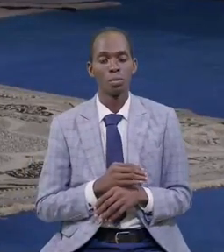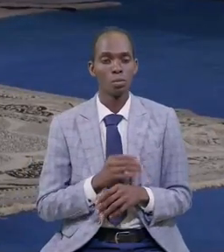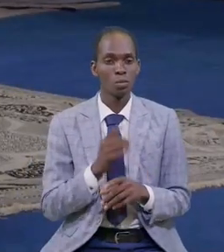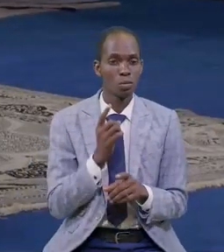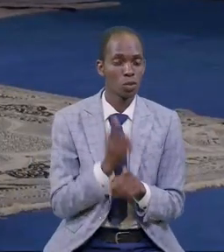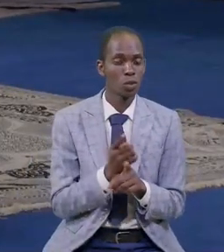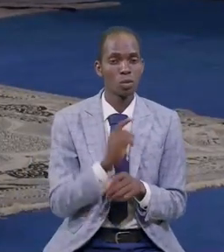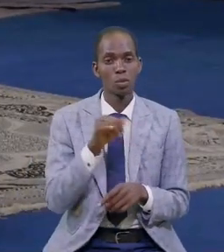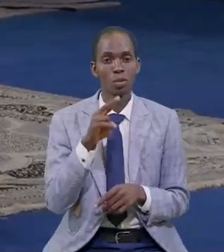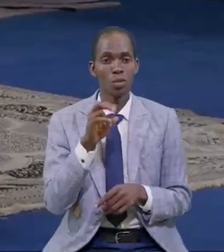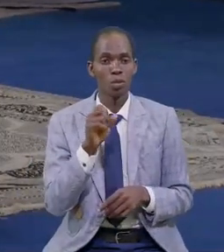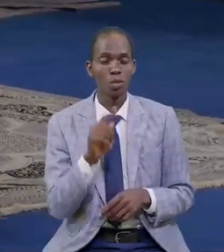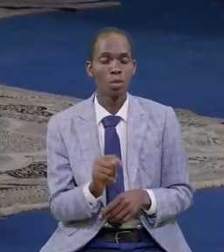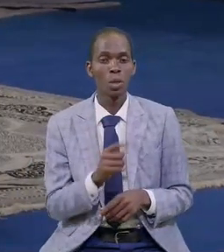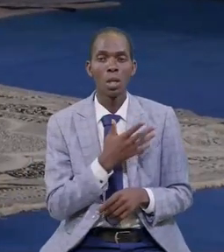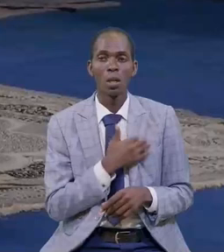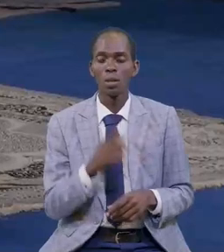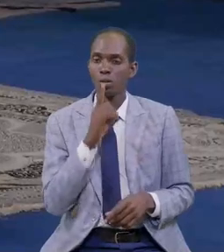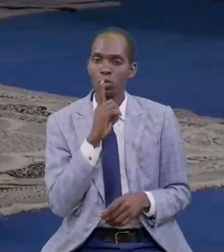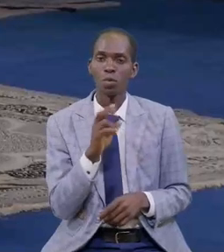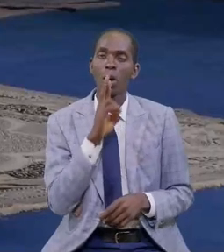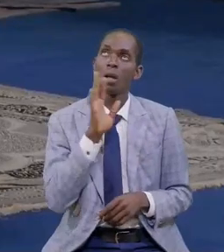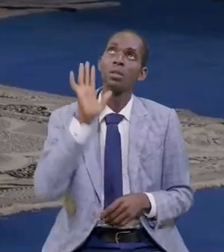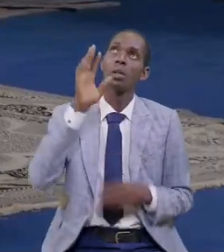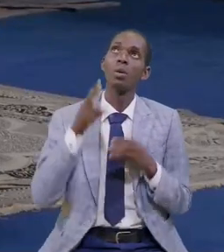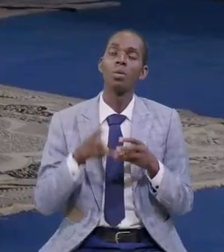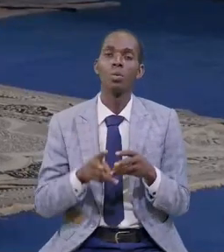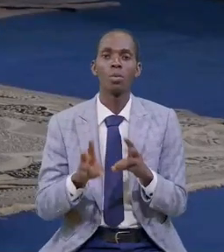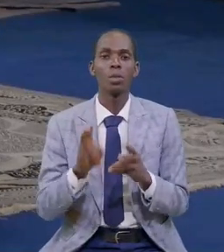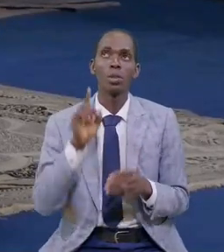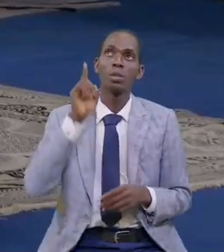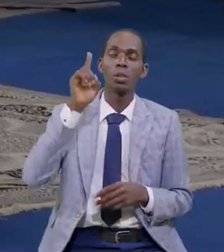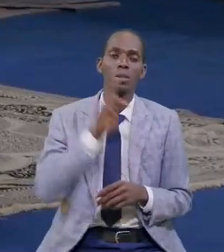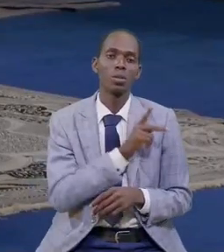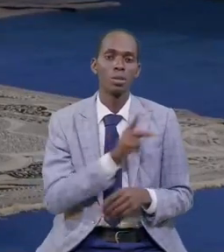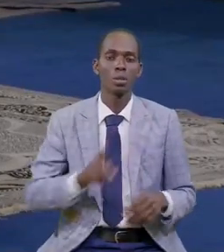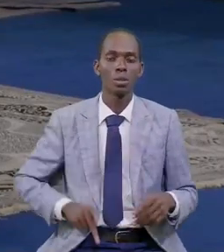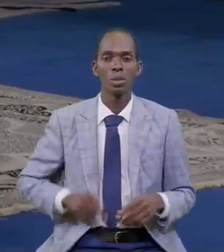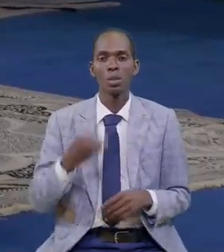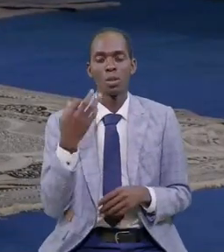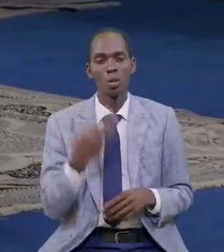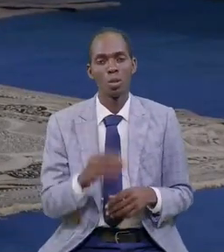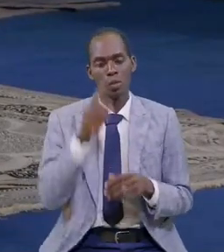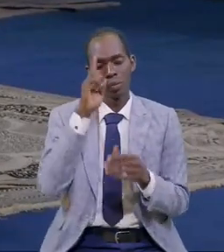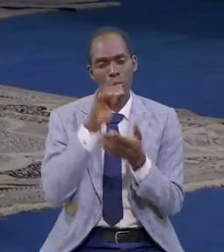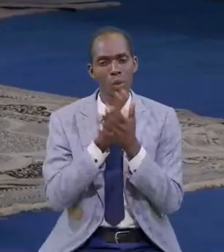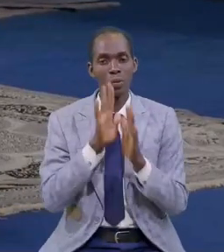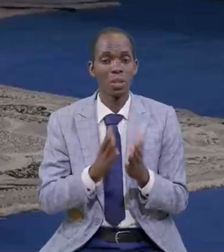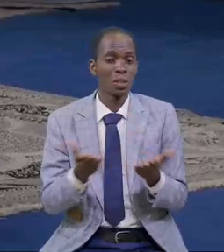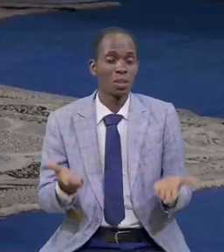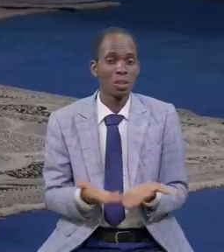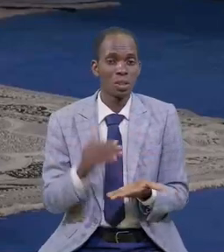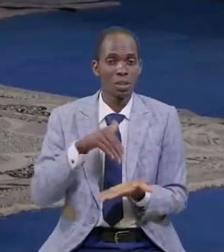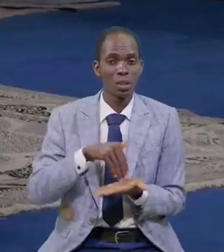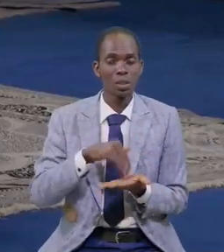véritables roi des nations ici nous voyons encore Jésus-Christ qui nous